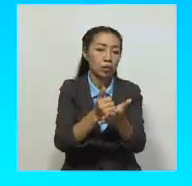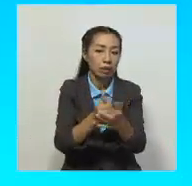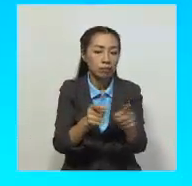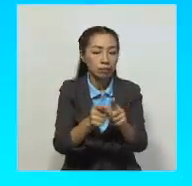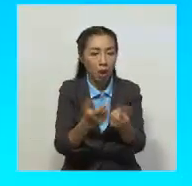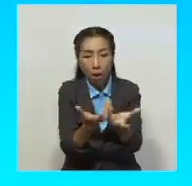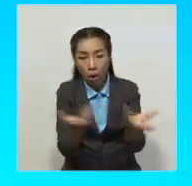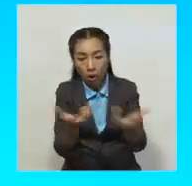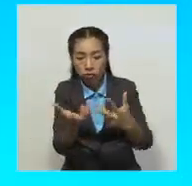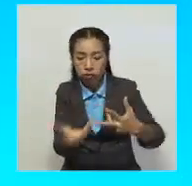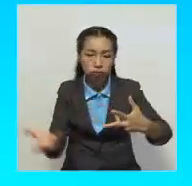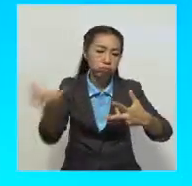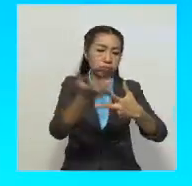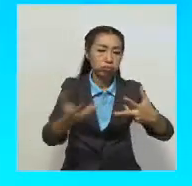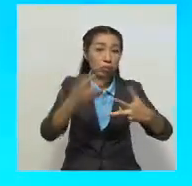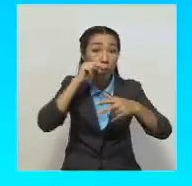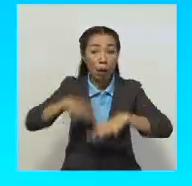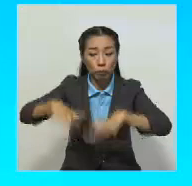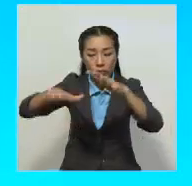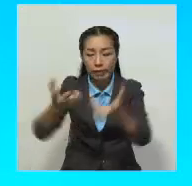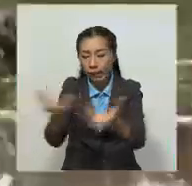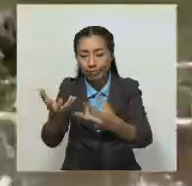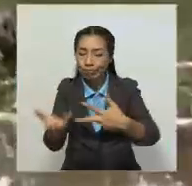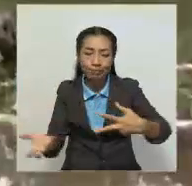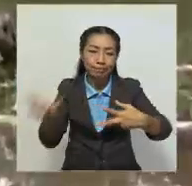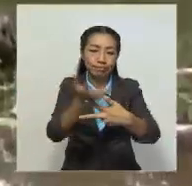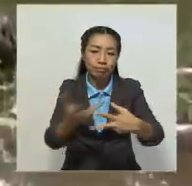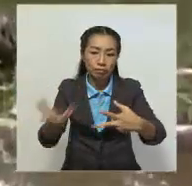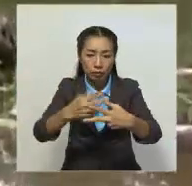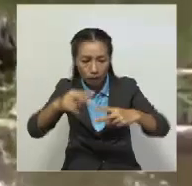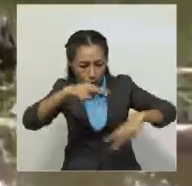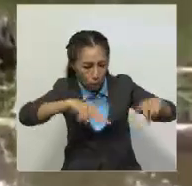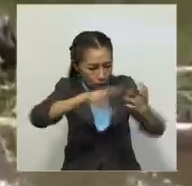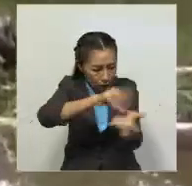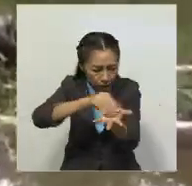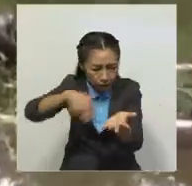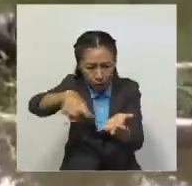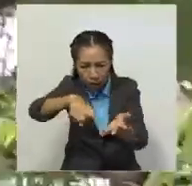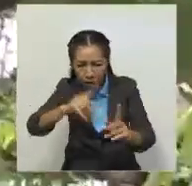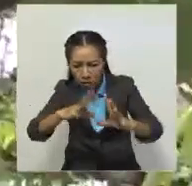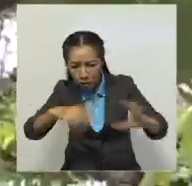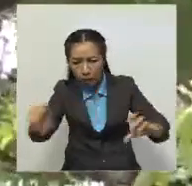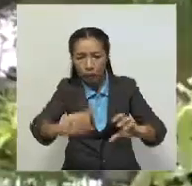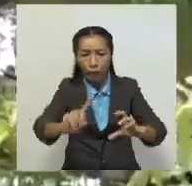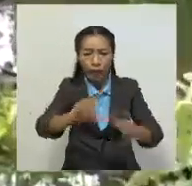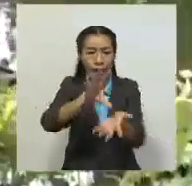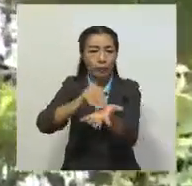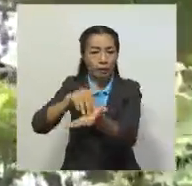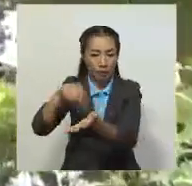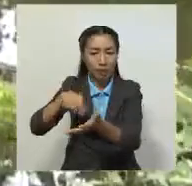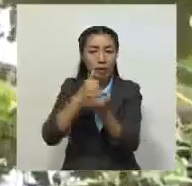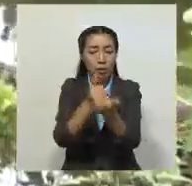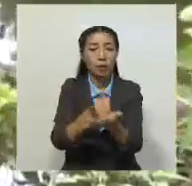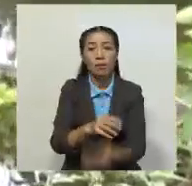นย้ายสิ่งของของชาวบ้านนะครับที่ถูกน้ำท่วมขังพร้อมทั้งเร่งสำรวจความเสียหายแก่ชาวบ้านผู้เดือดร้อนนะครับซึ่งคาดว่